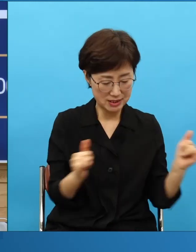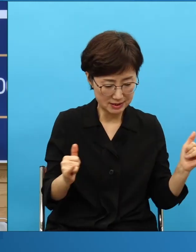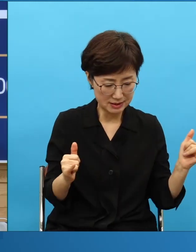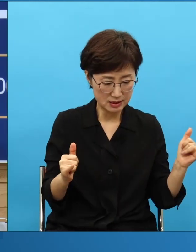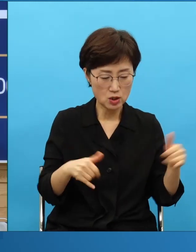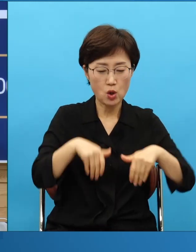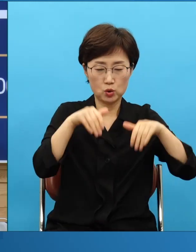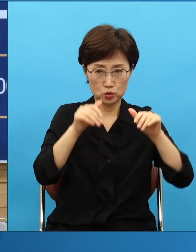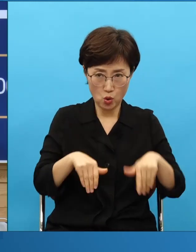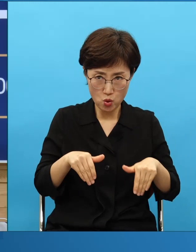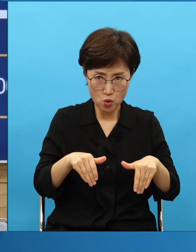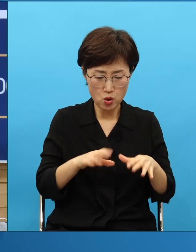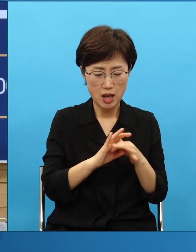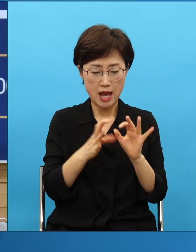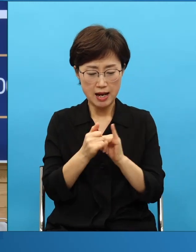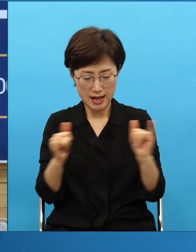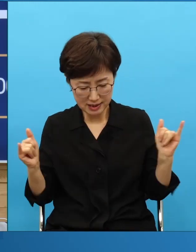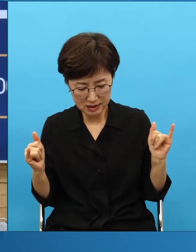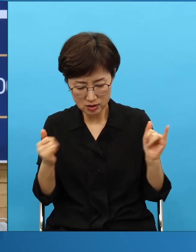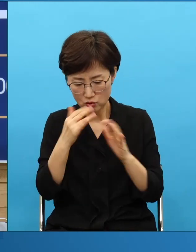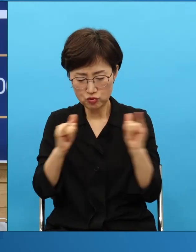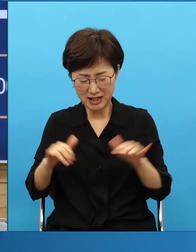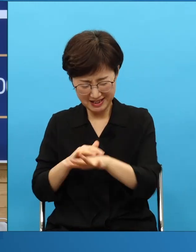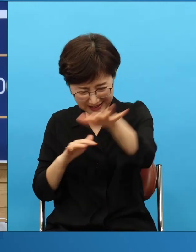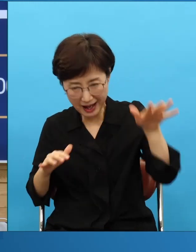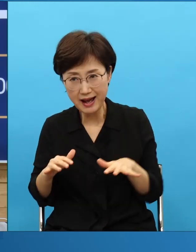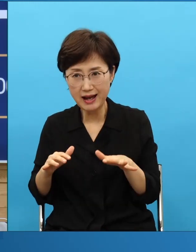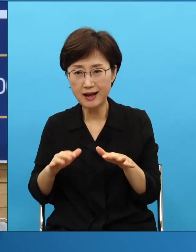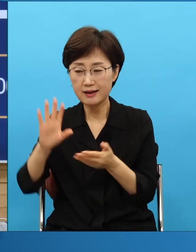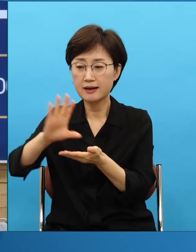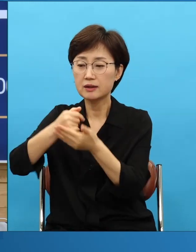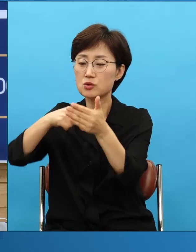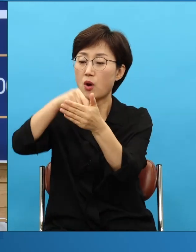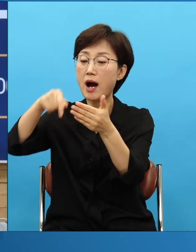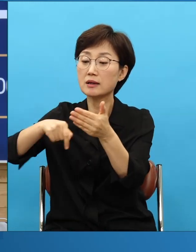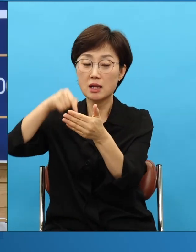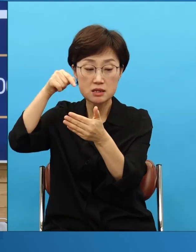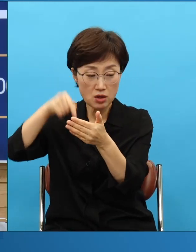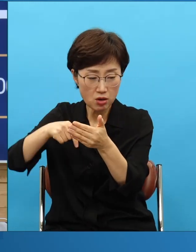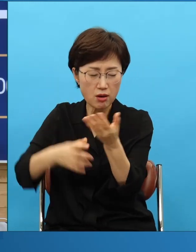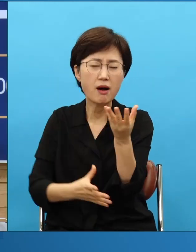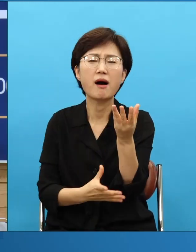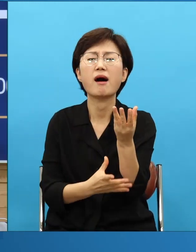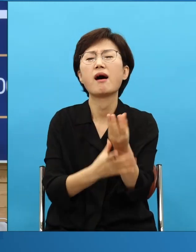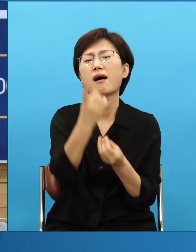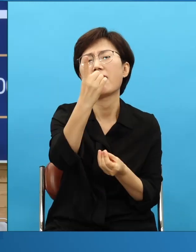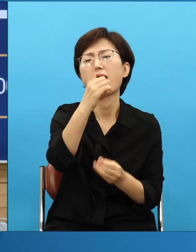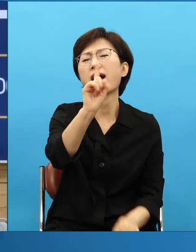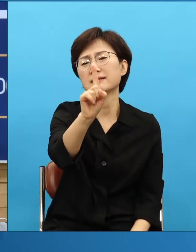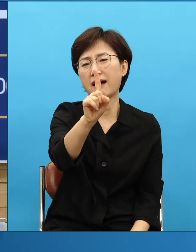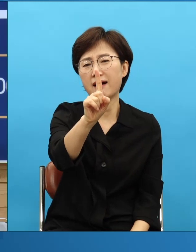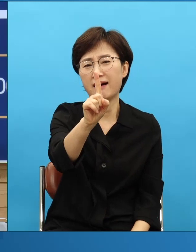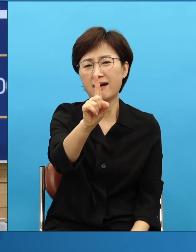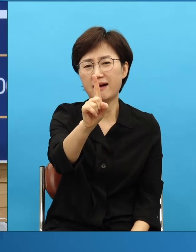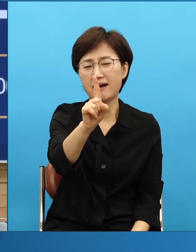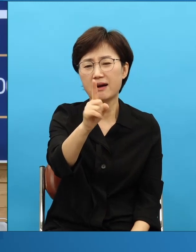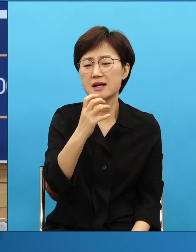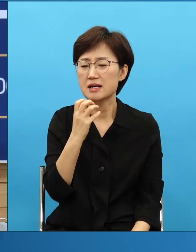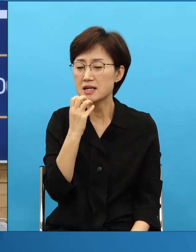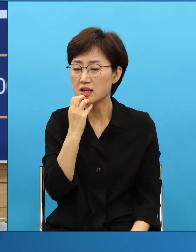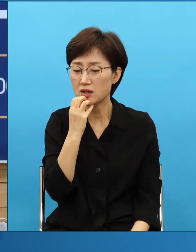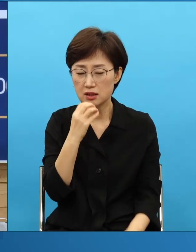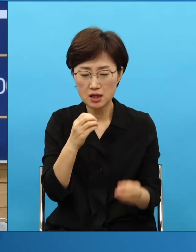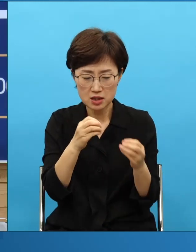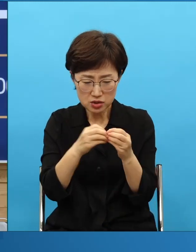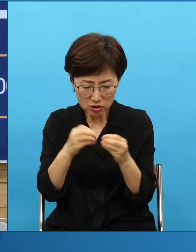헬라인이나 유대인이나 모두 그리스도 안에서는 하나인이라. They're neither Jew nor Gentile, neither slave nor free.